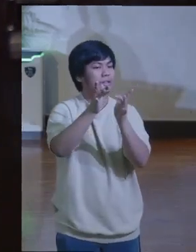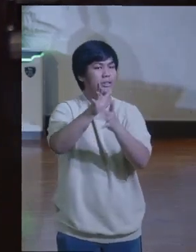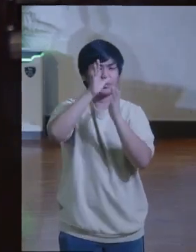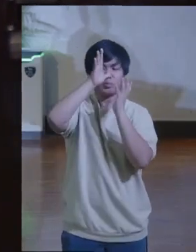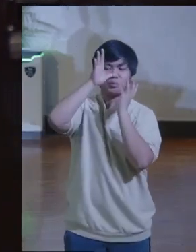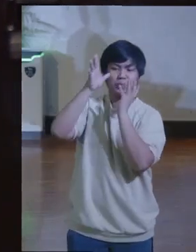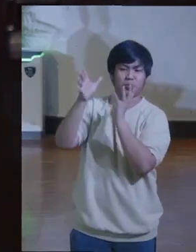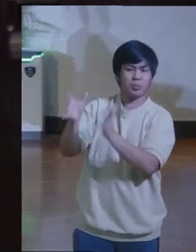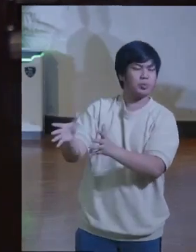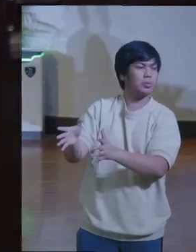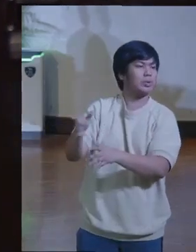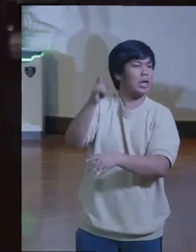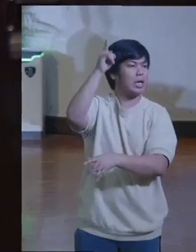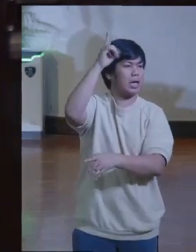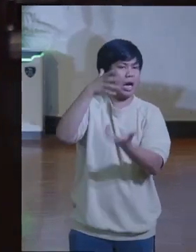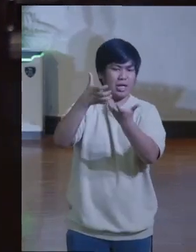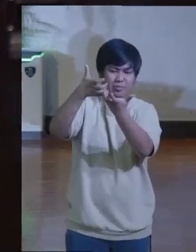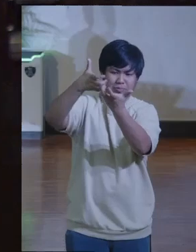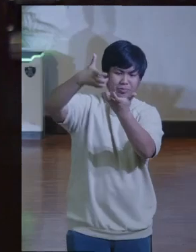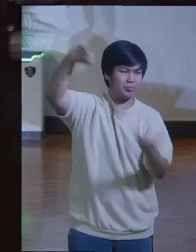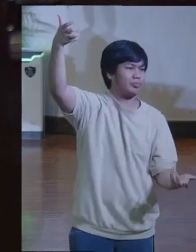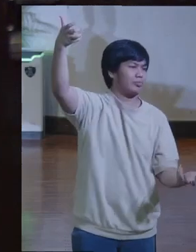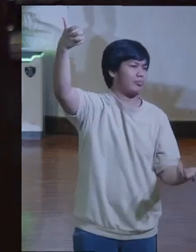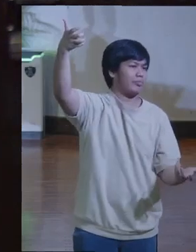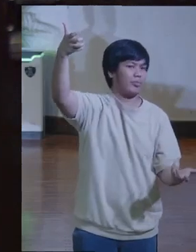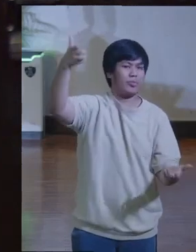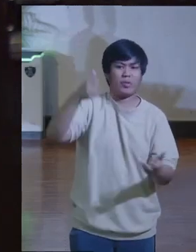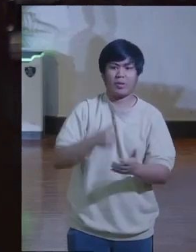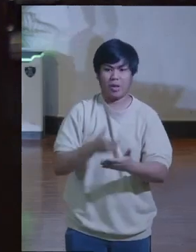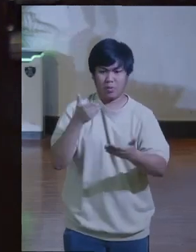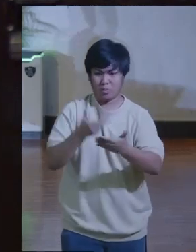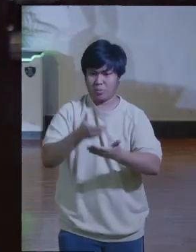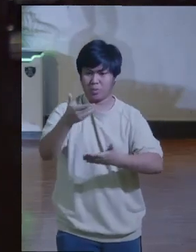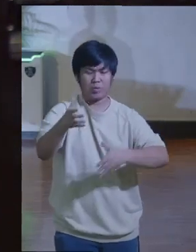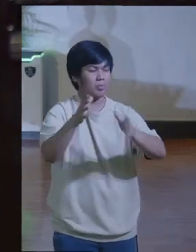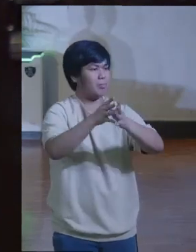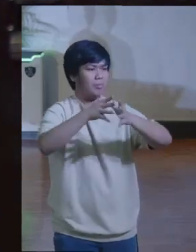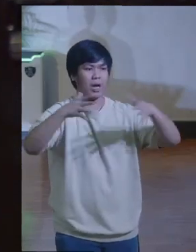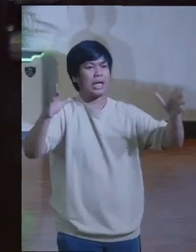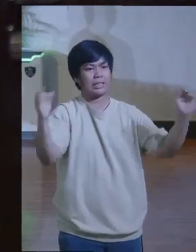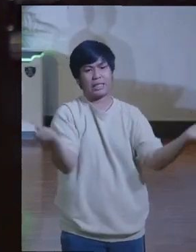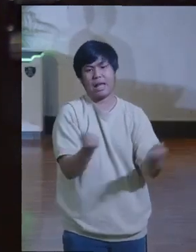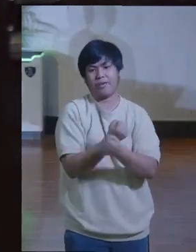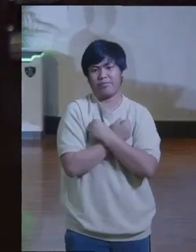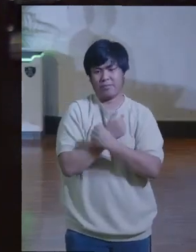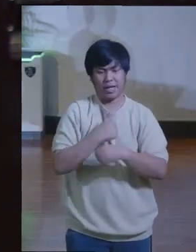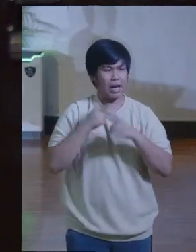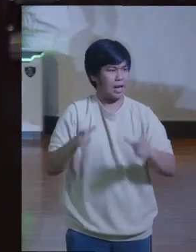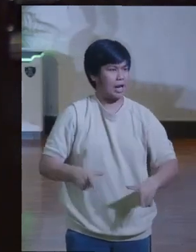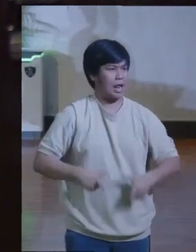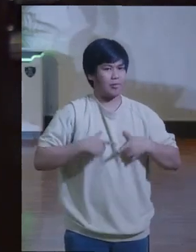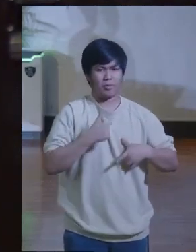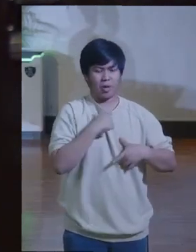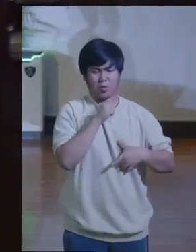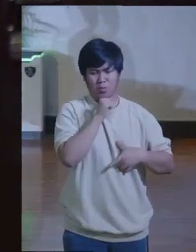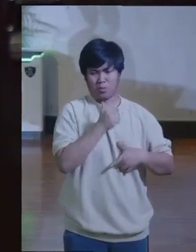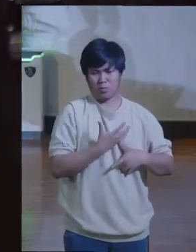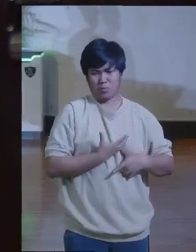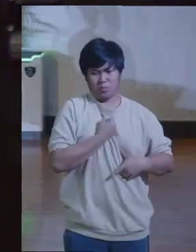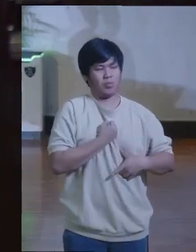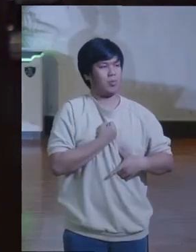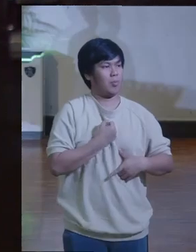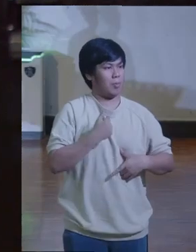God estranged from God. Bought by such love, my life is not my own.